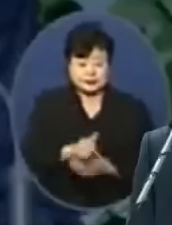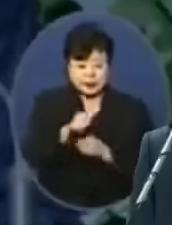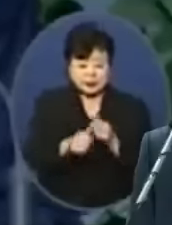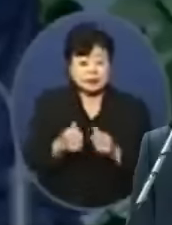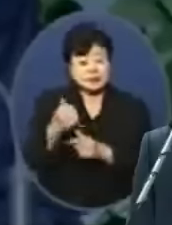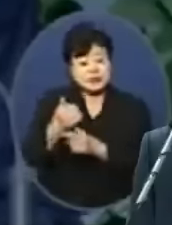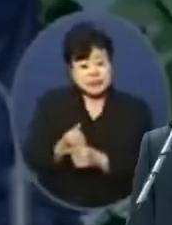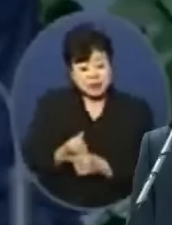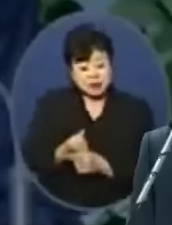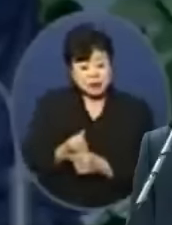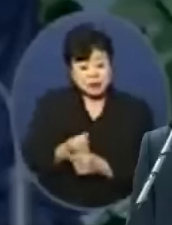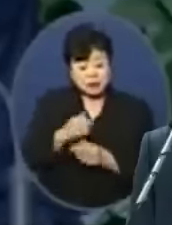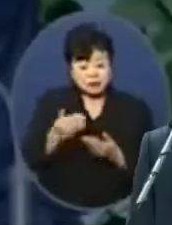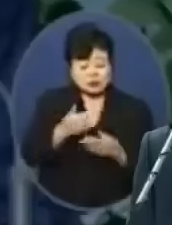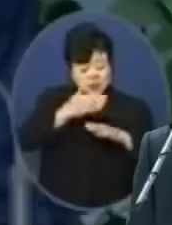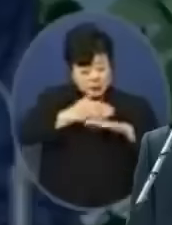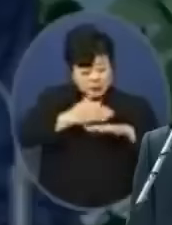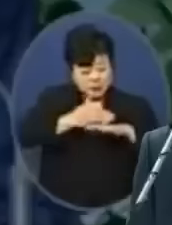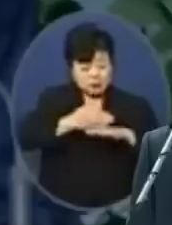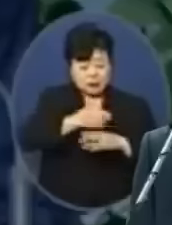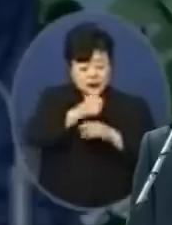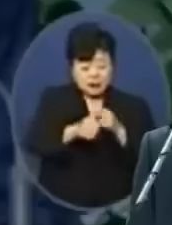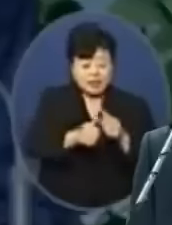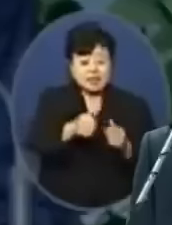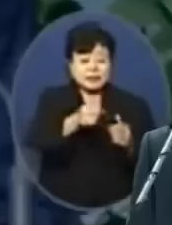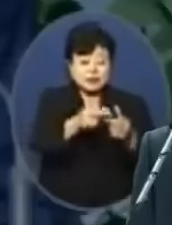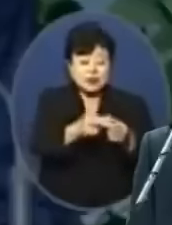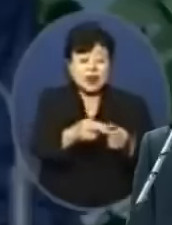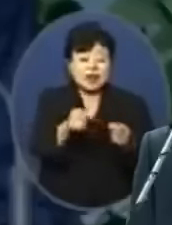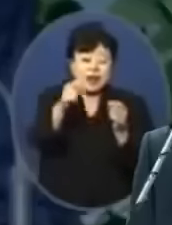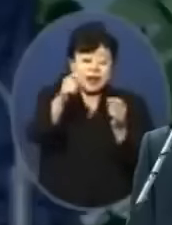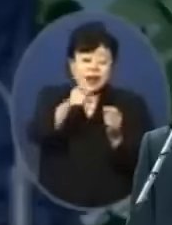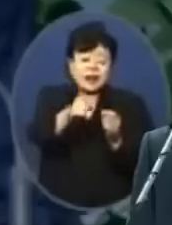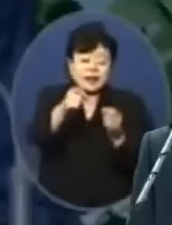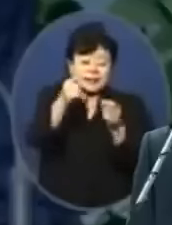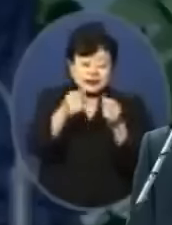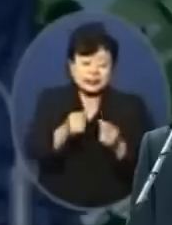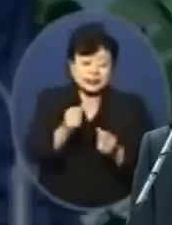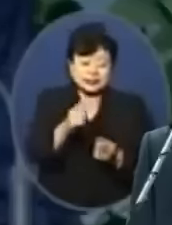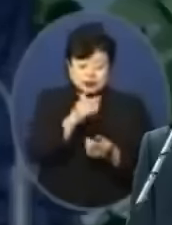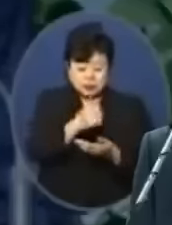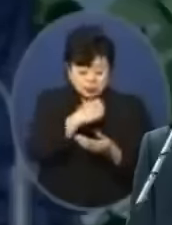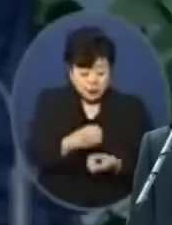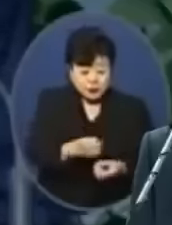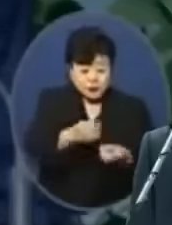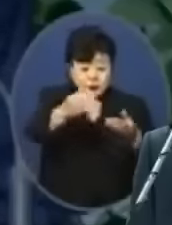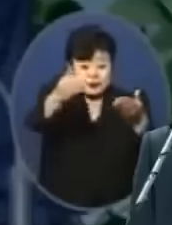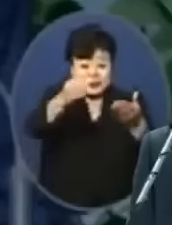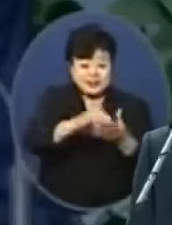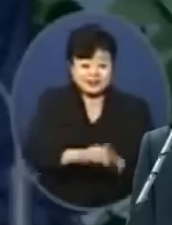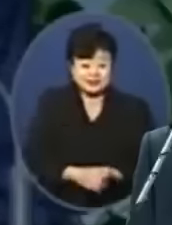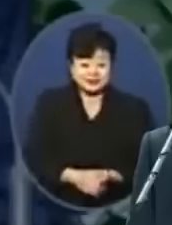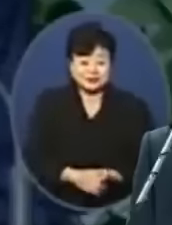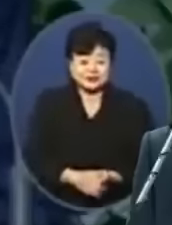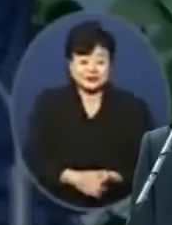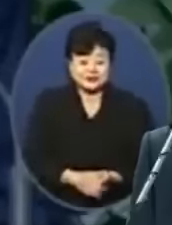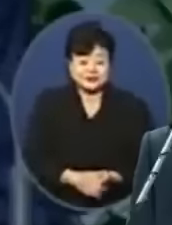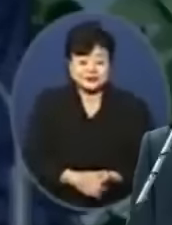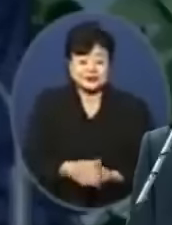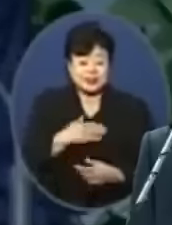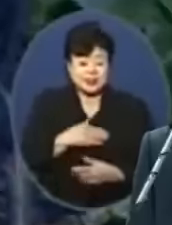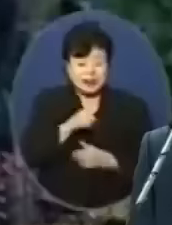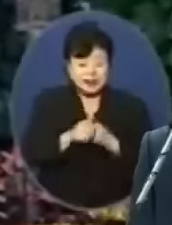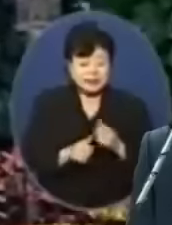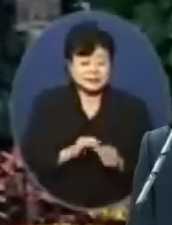하나님을 의지하고 범사에 감사하며 하나님과 가까이 살게 되시기를 주님 이름으로 축복합니다. 우리가